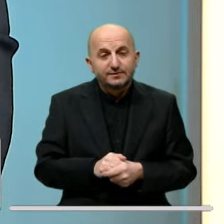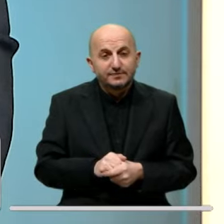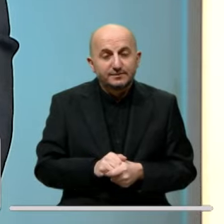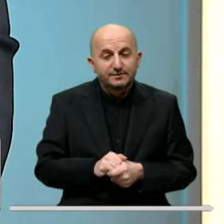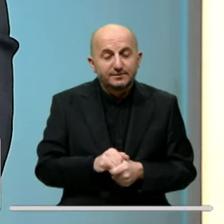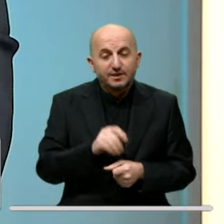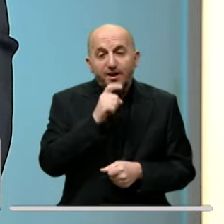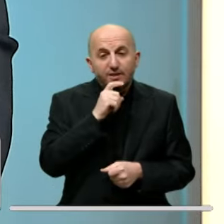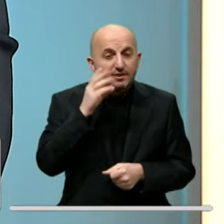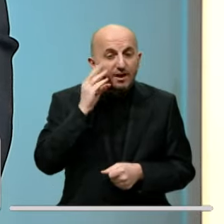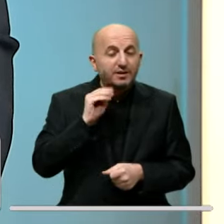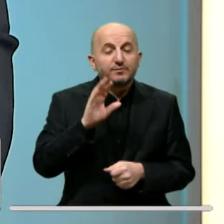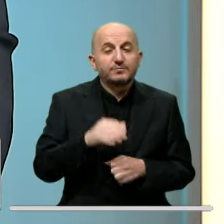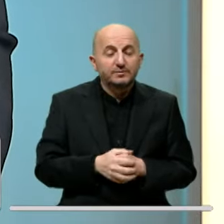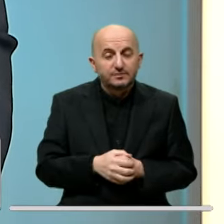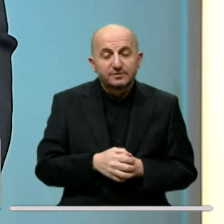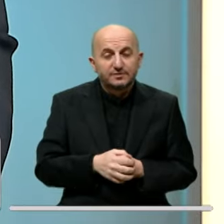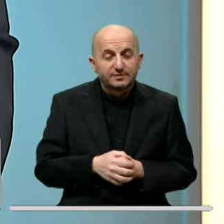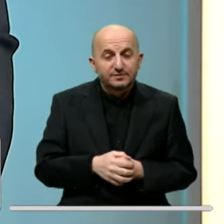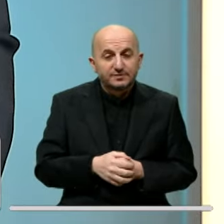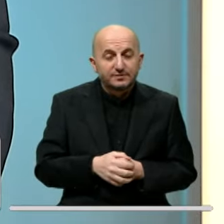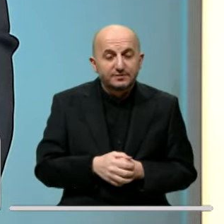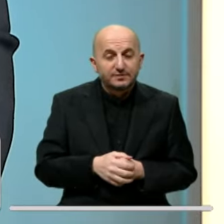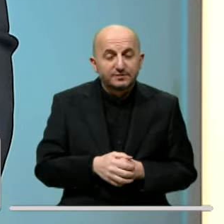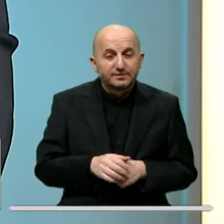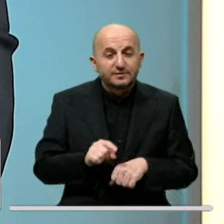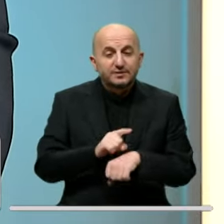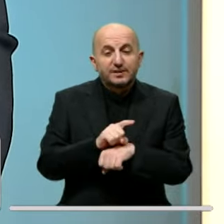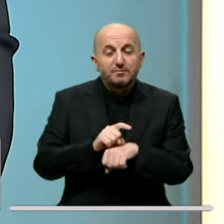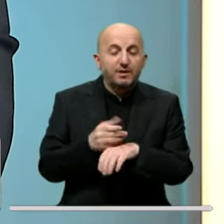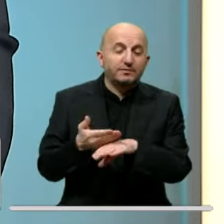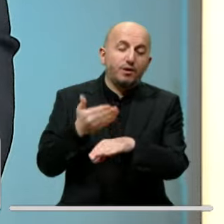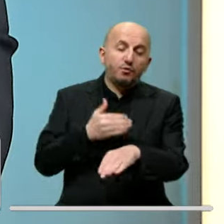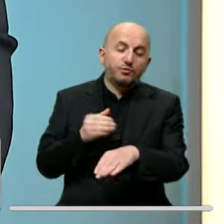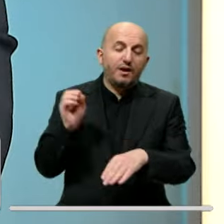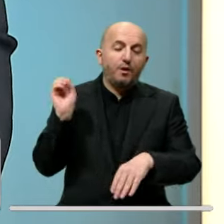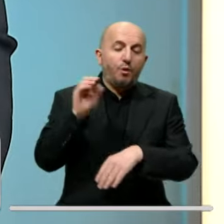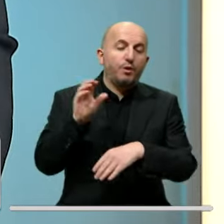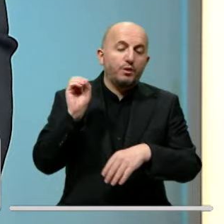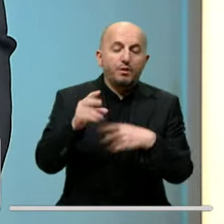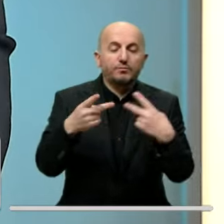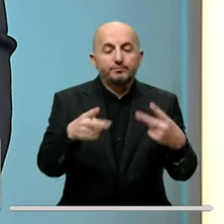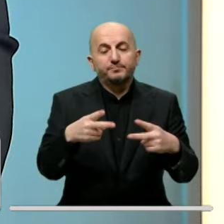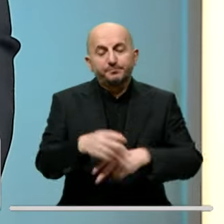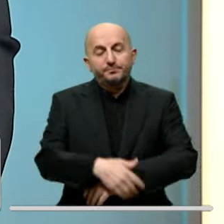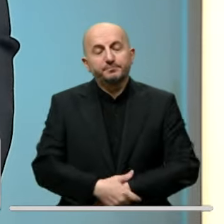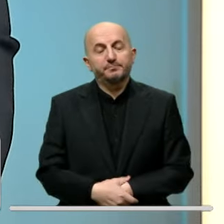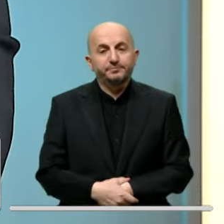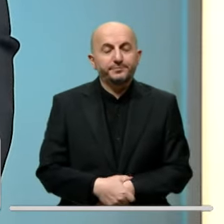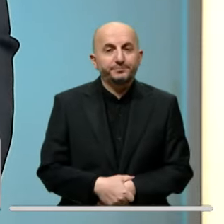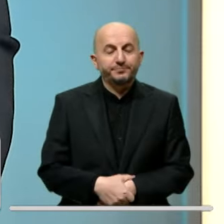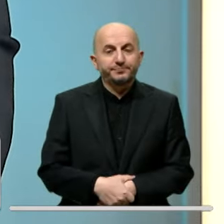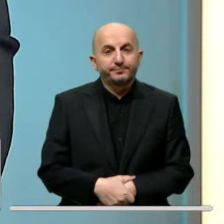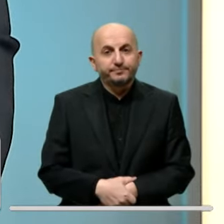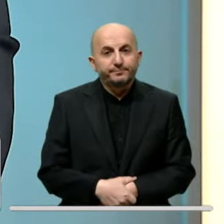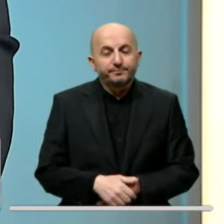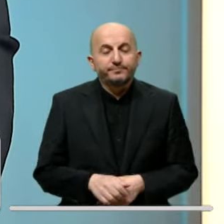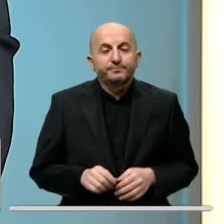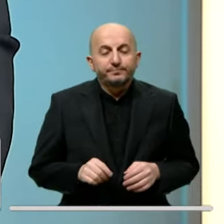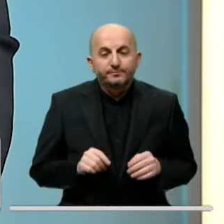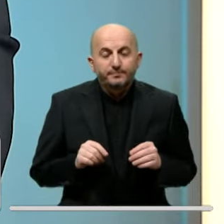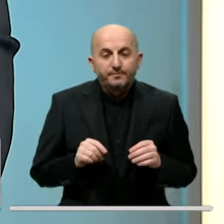Zannedersem, yanlış anlamadıysam beyefendi zamanı gelmeden bunu gönderiyor. Evet, önden veriyor bunu aslında. Gönderebilir. Önden bunu gönderebiliyor. Bu